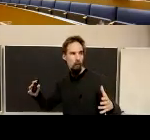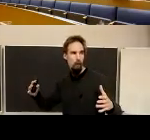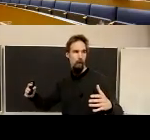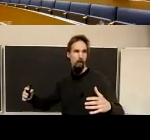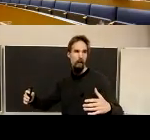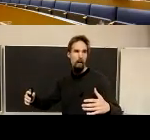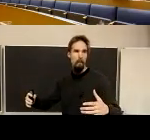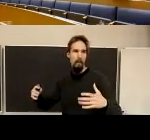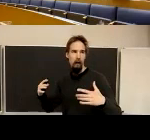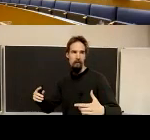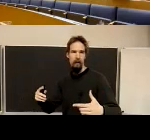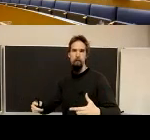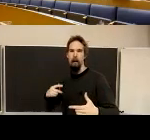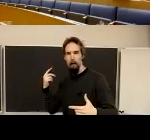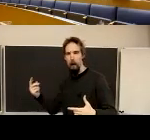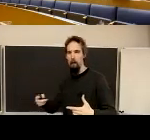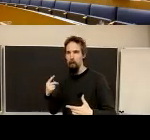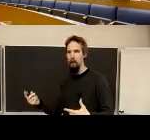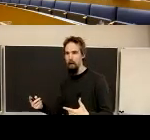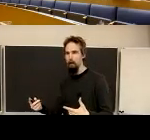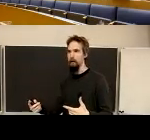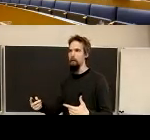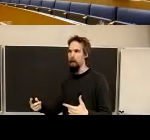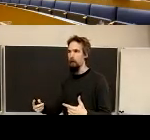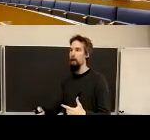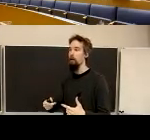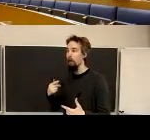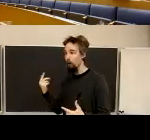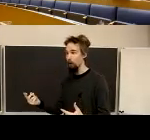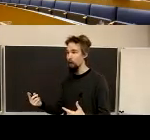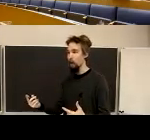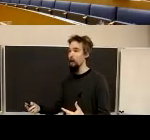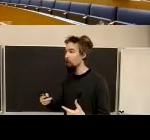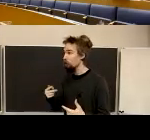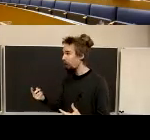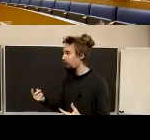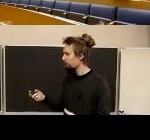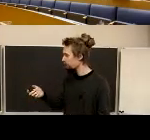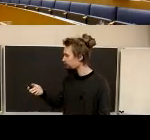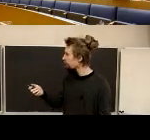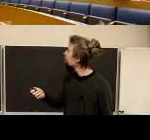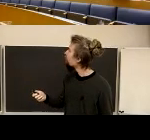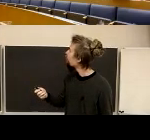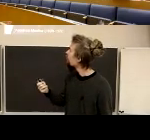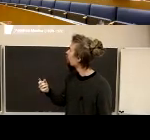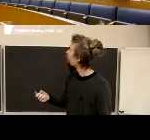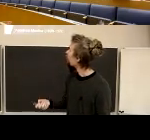koko konteksti, mitä vasten me hahmotetaan se, että mikä vaikka hyvä on tai mikä on hyvää.